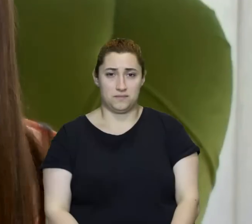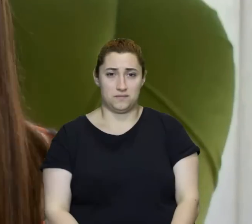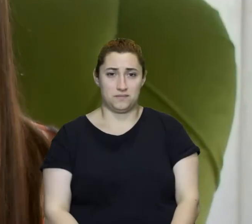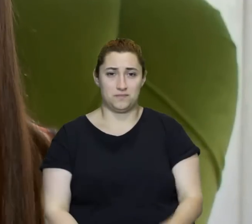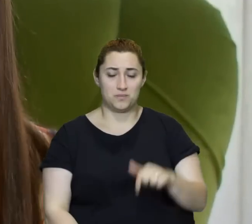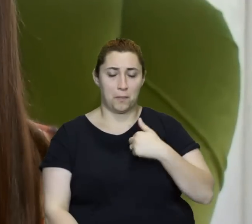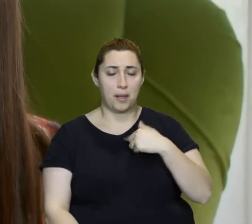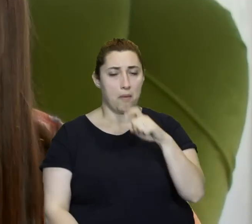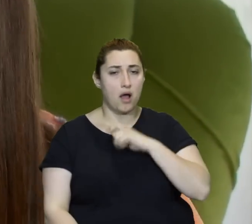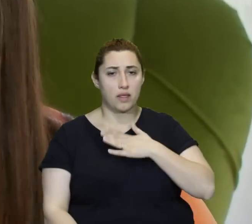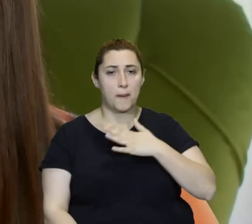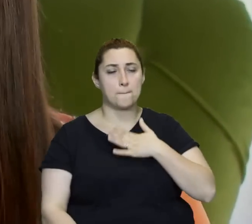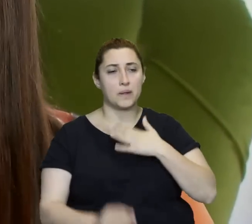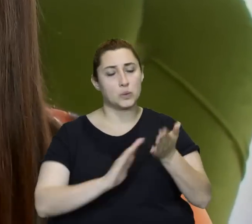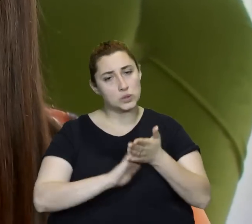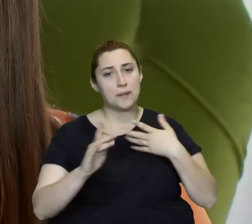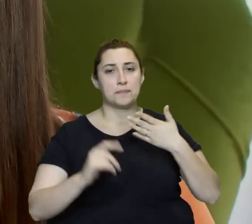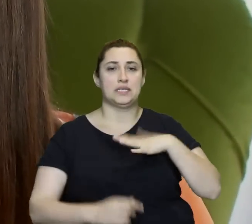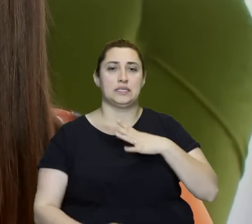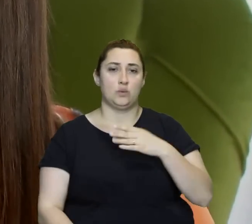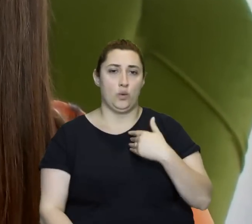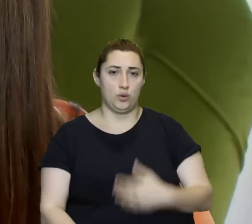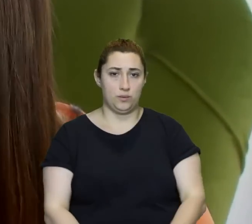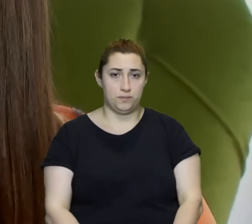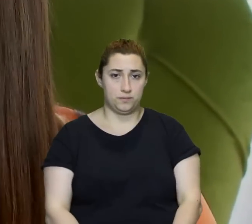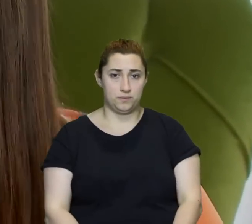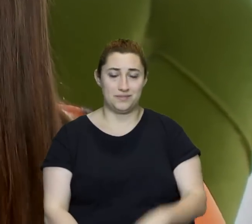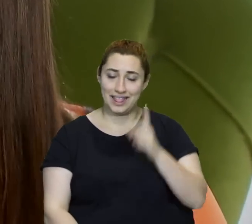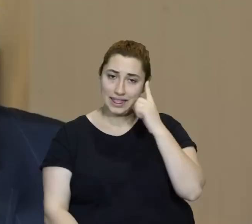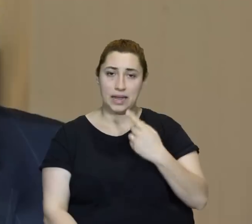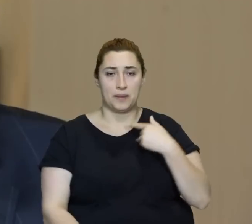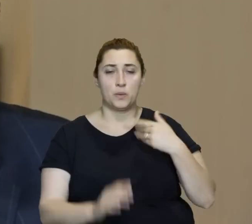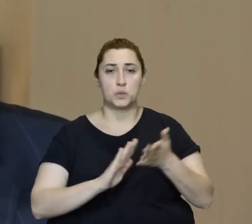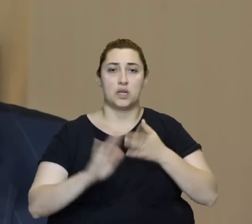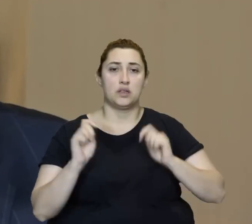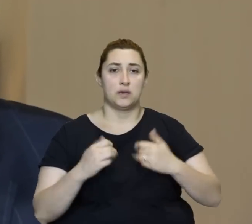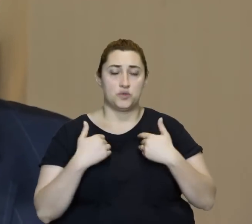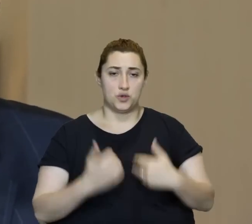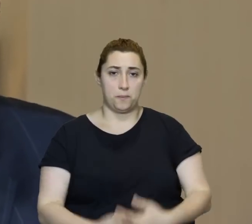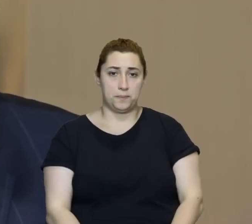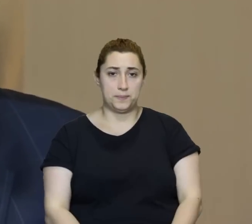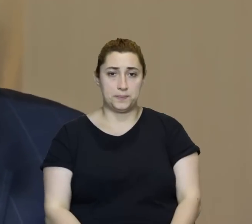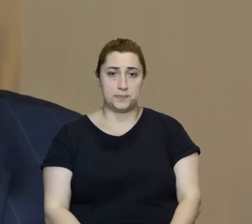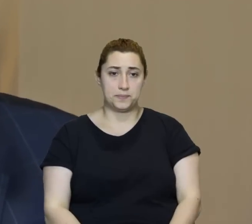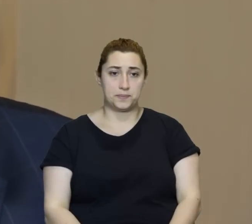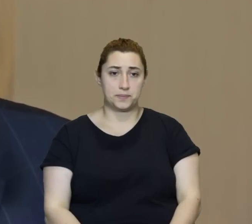Bu benim hatam ve ben telafi etmek istiyorum. Tek başıma.